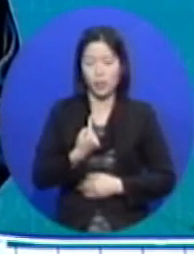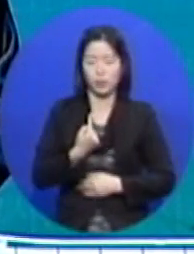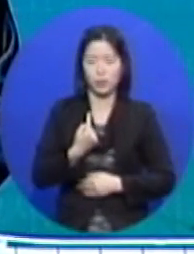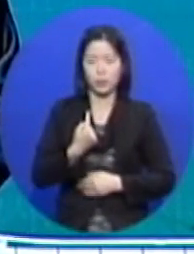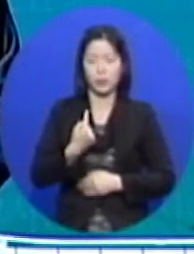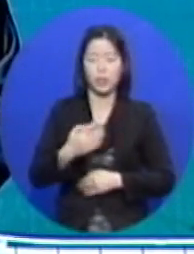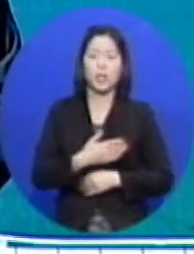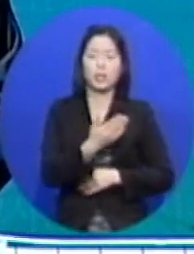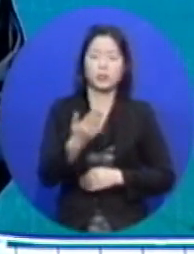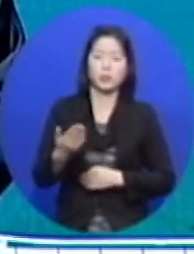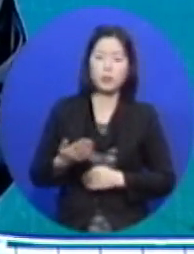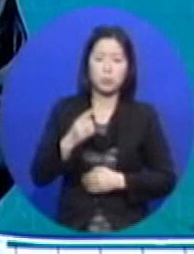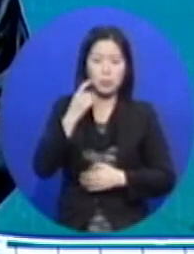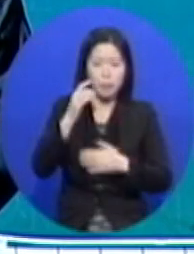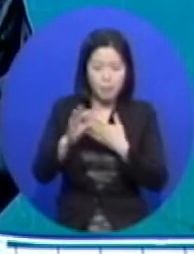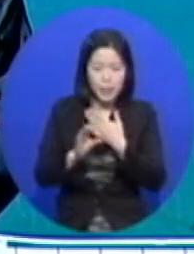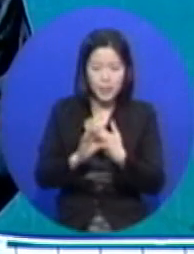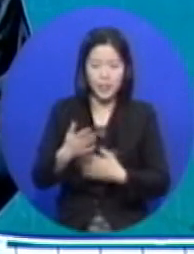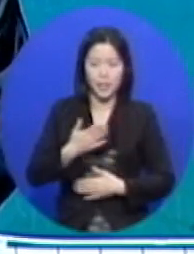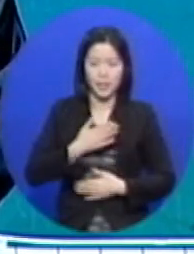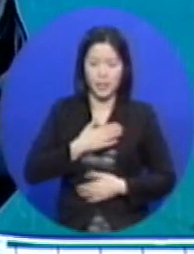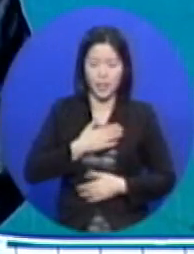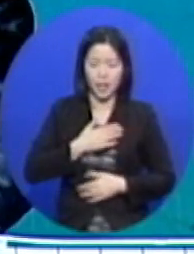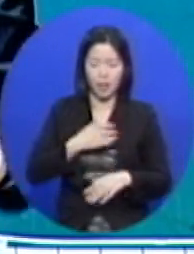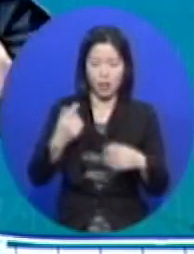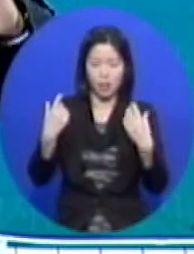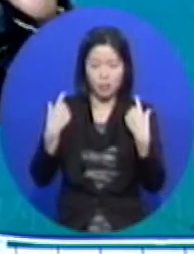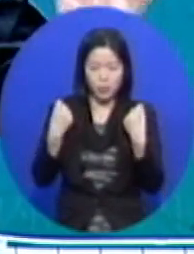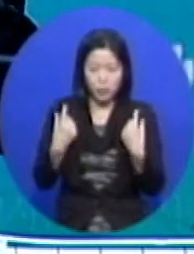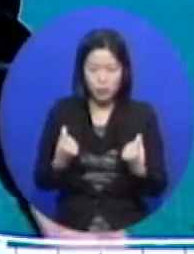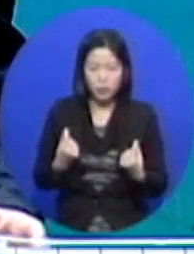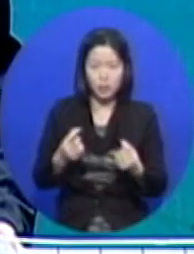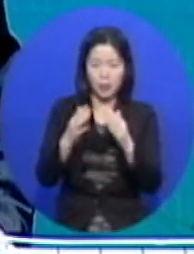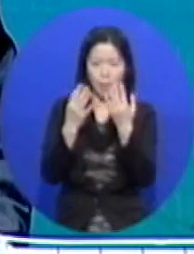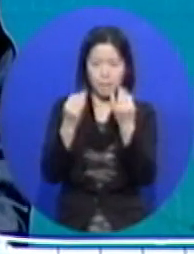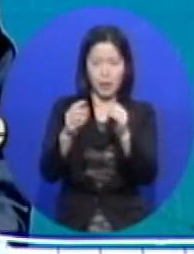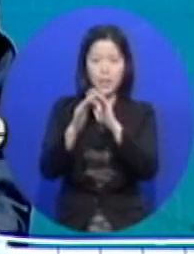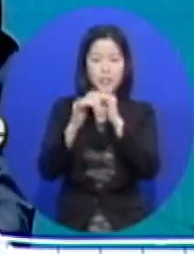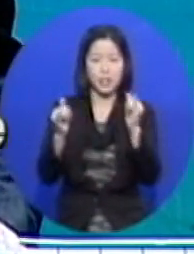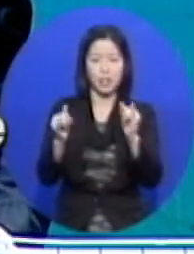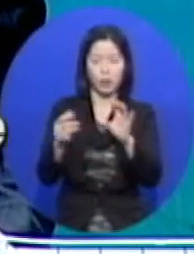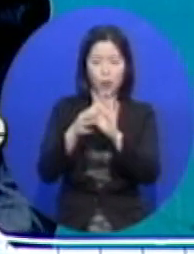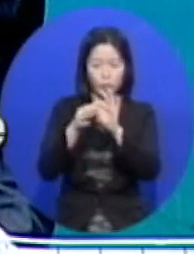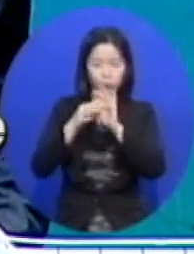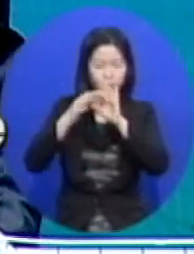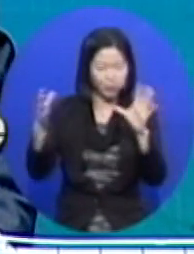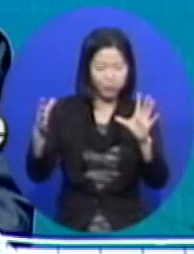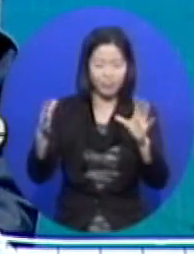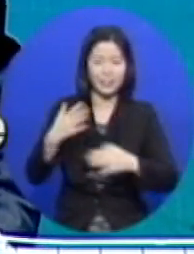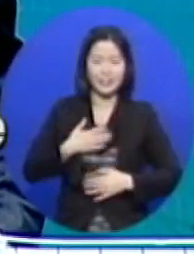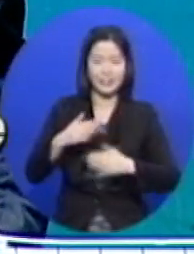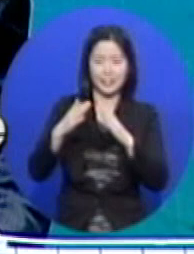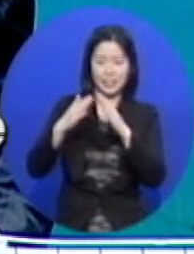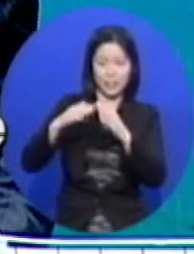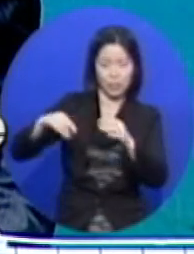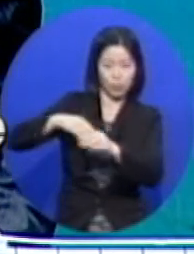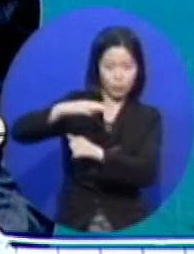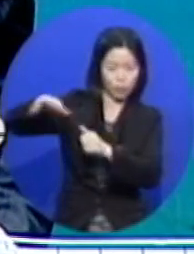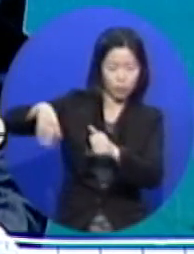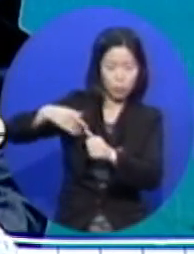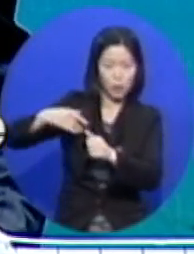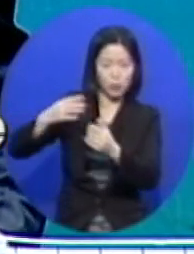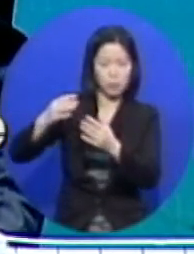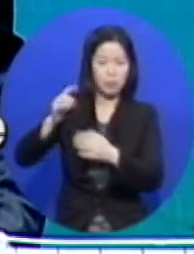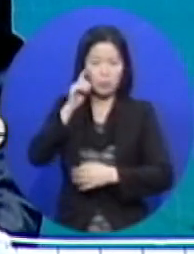여러분 만약에 내가 여전히 많은 사람과 관계가 깨어지고 내 주변에는 왜 그렇게 나쁜 사람이 많으며